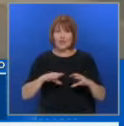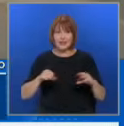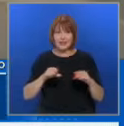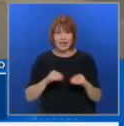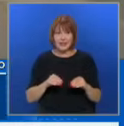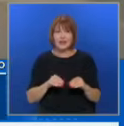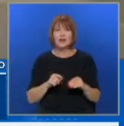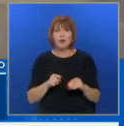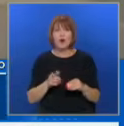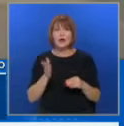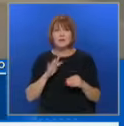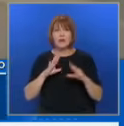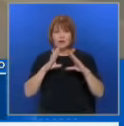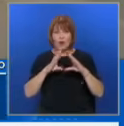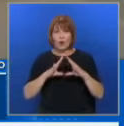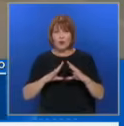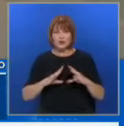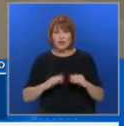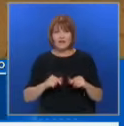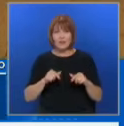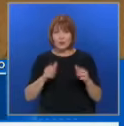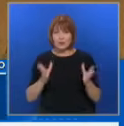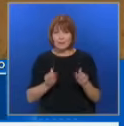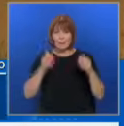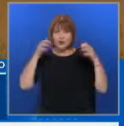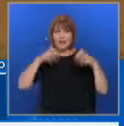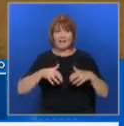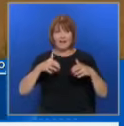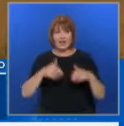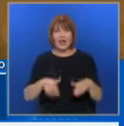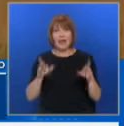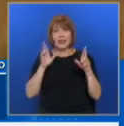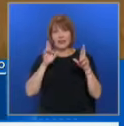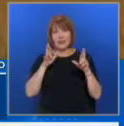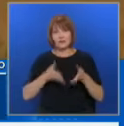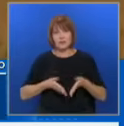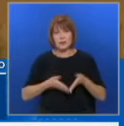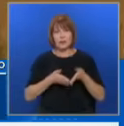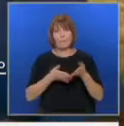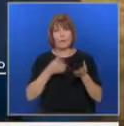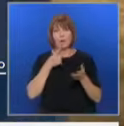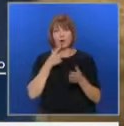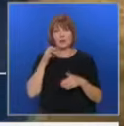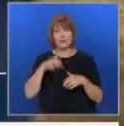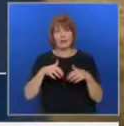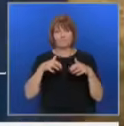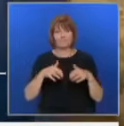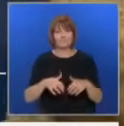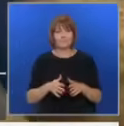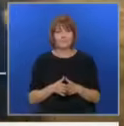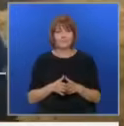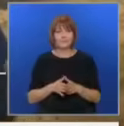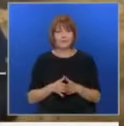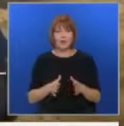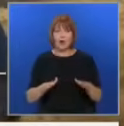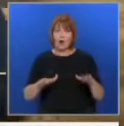тук започна да вали. Хората се надяват, че това ще спомогне за тяхното потушаване. Тук уж беше